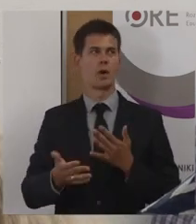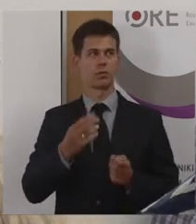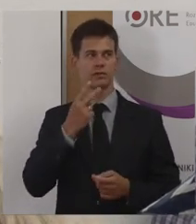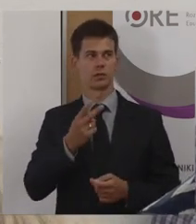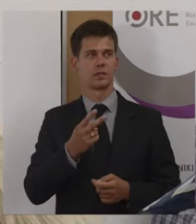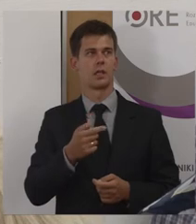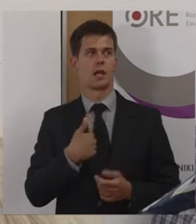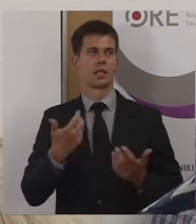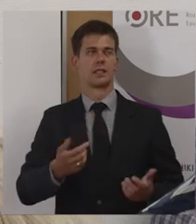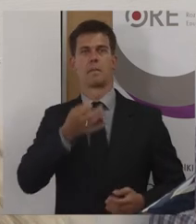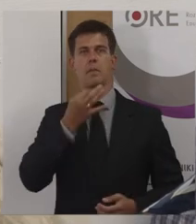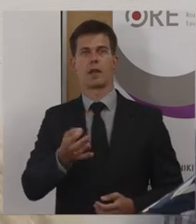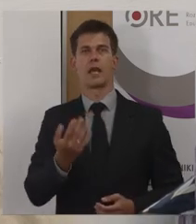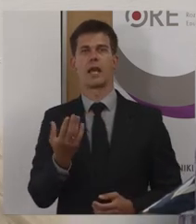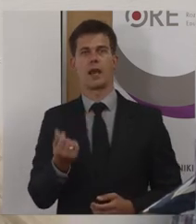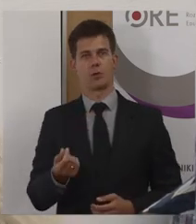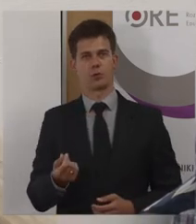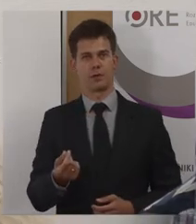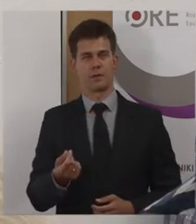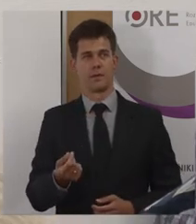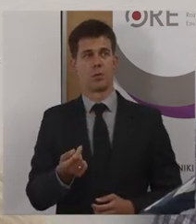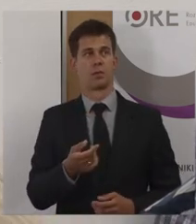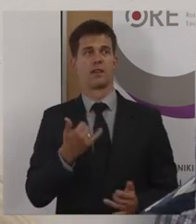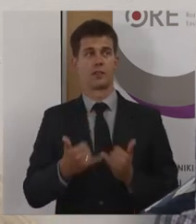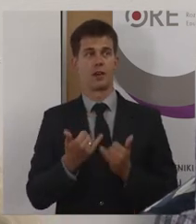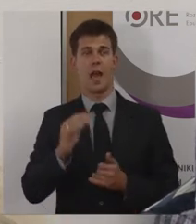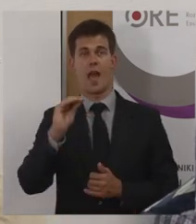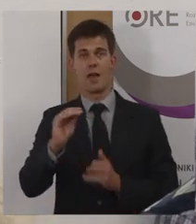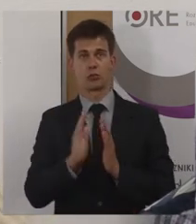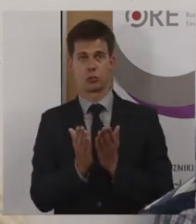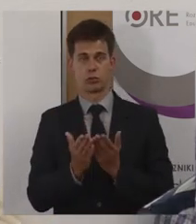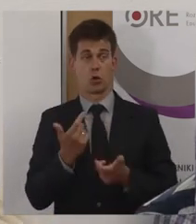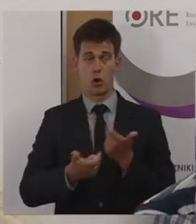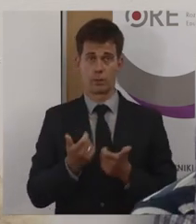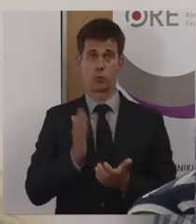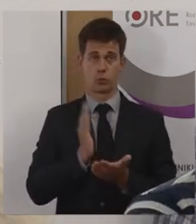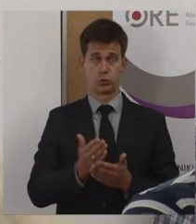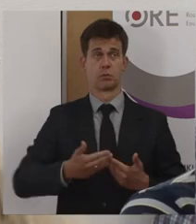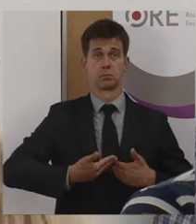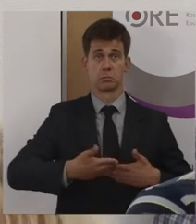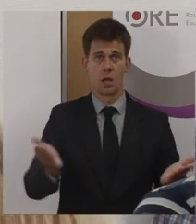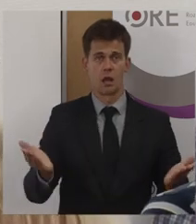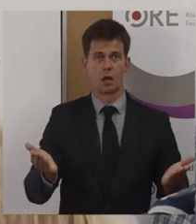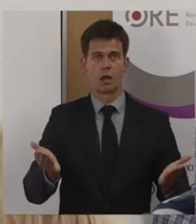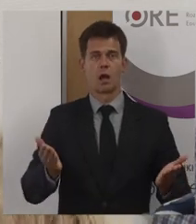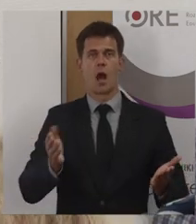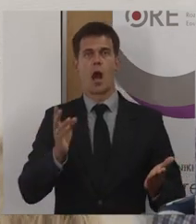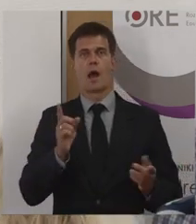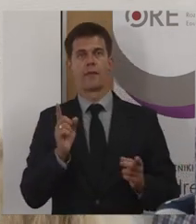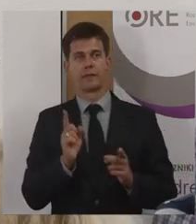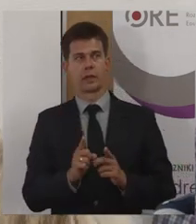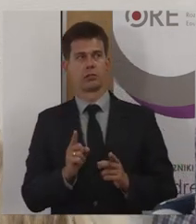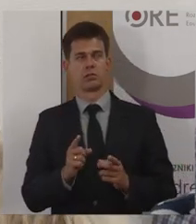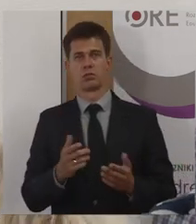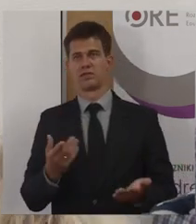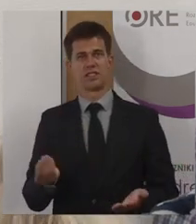koszty. Ponieważ sama dostępność tego w wersji elektronicznej, nawet już po adaptacji, to jest trochę